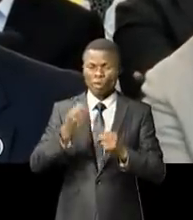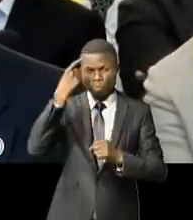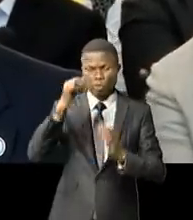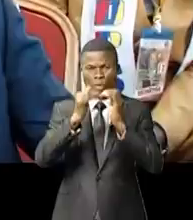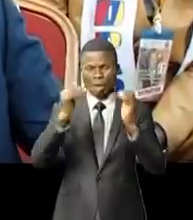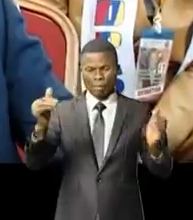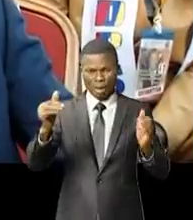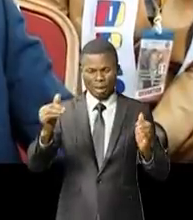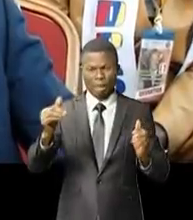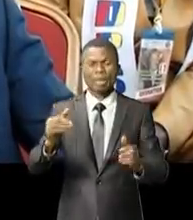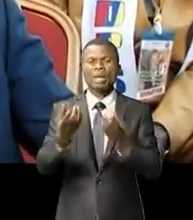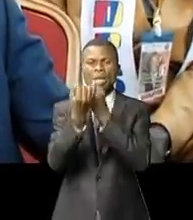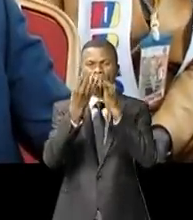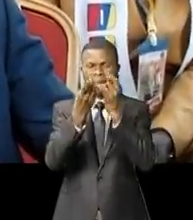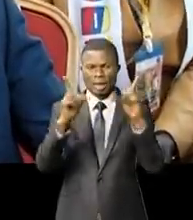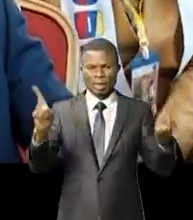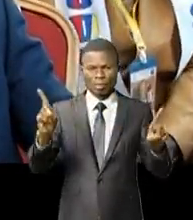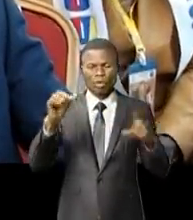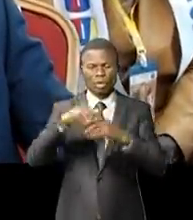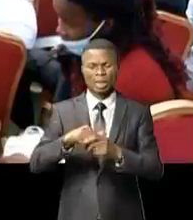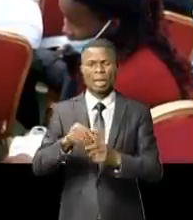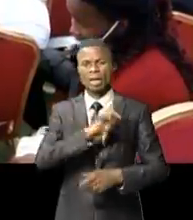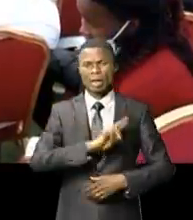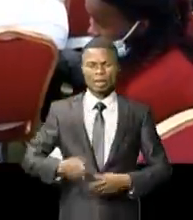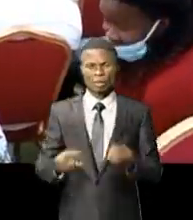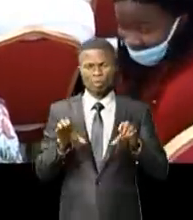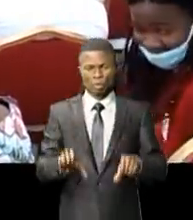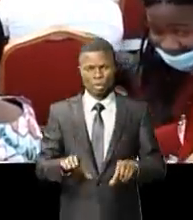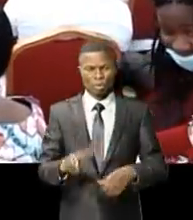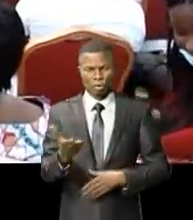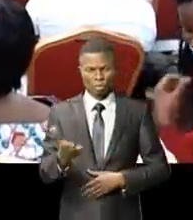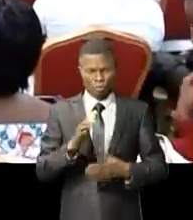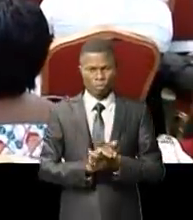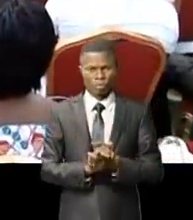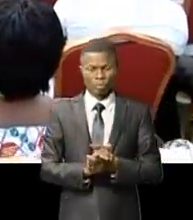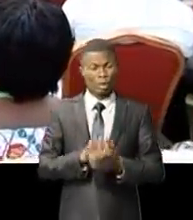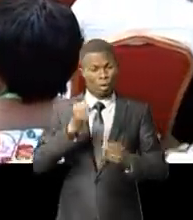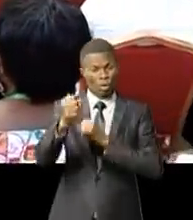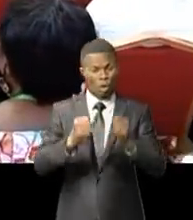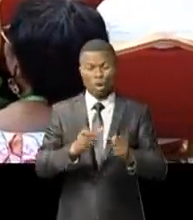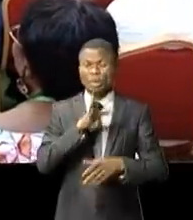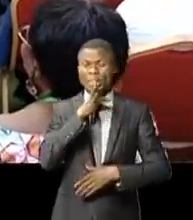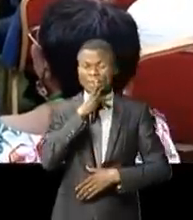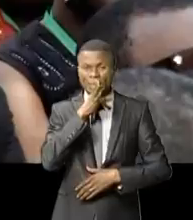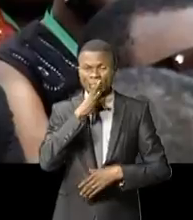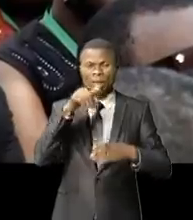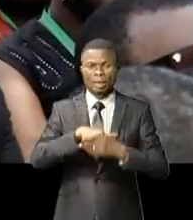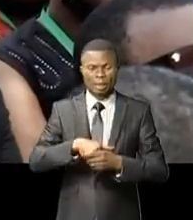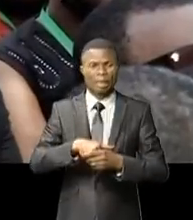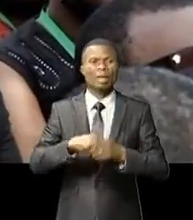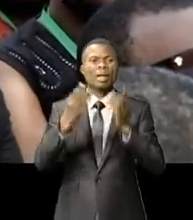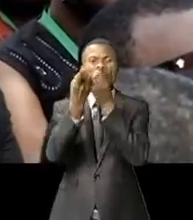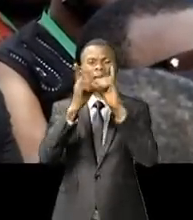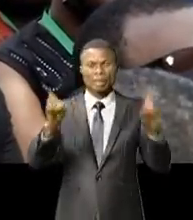pour l'avènement de la démocratie en République démocratique du Congo. Cette longue lutte pour la démocratie et l'état de droit